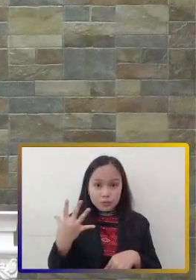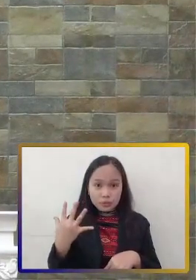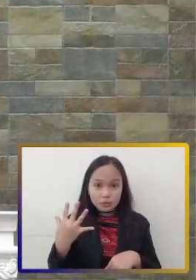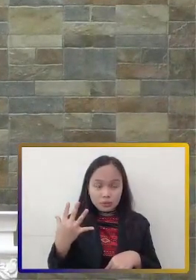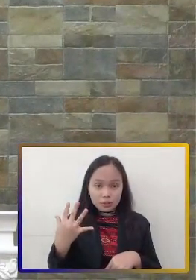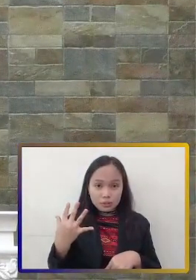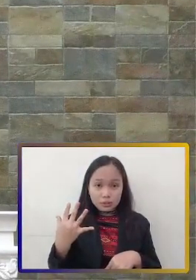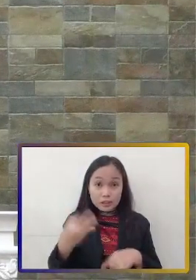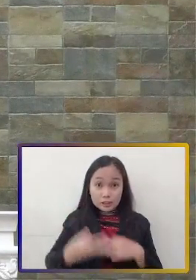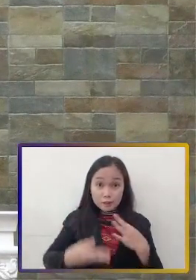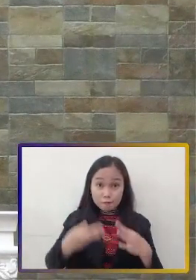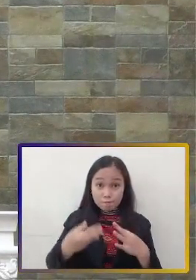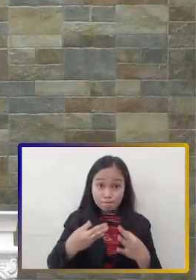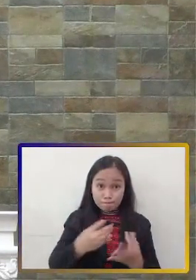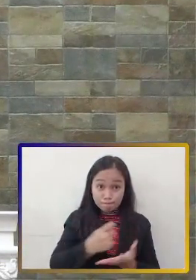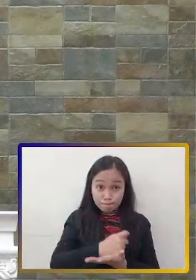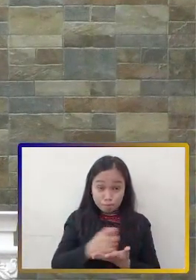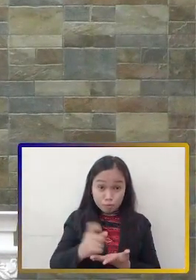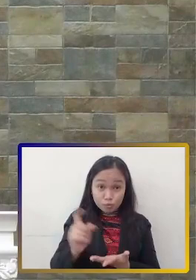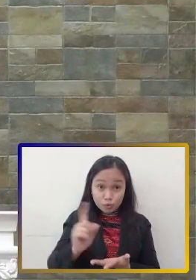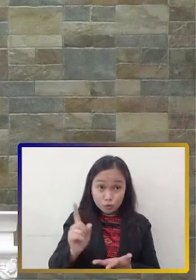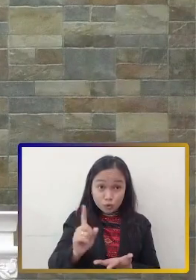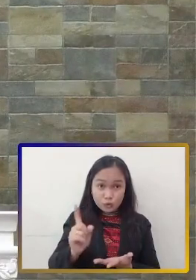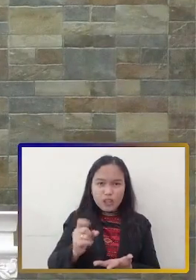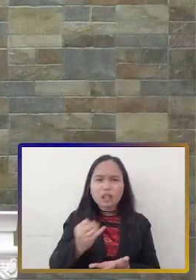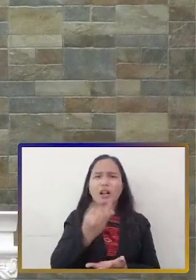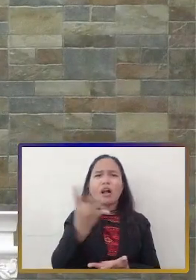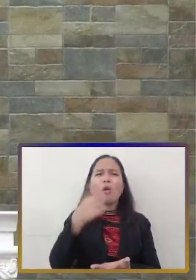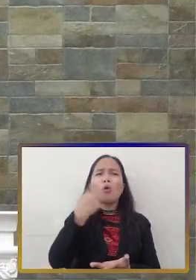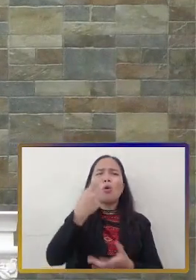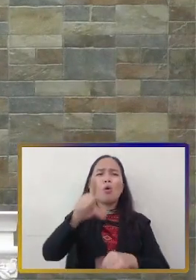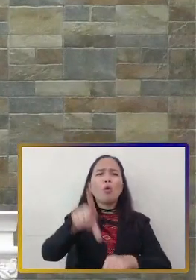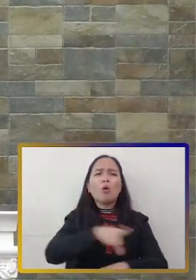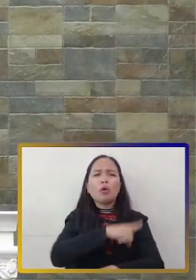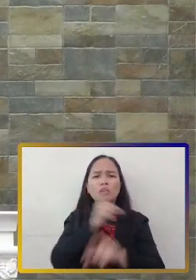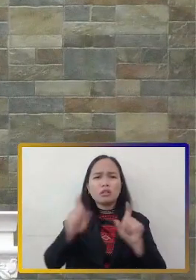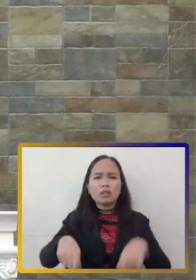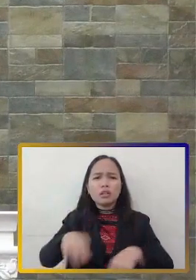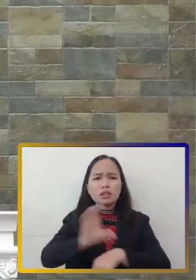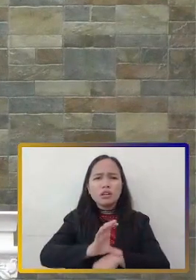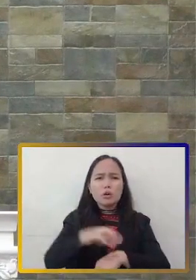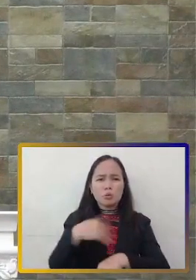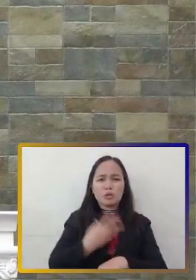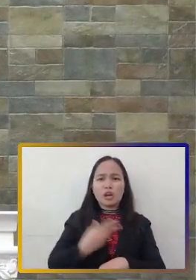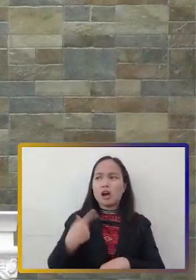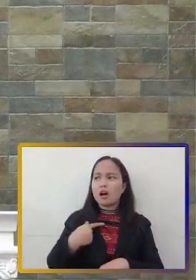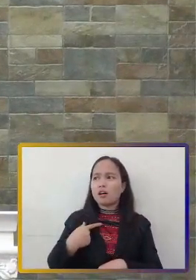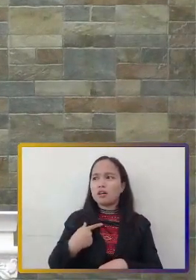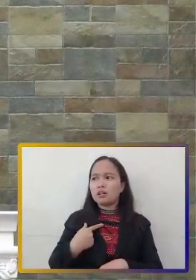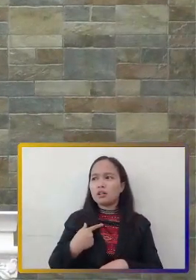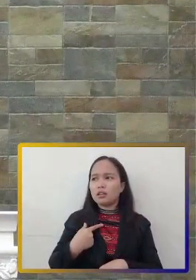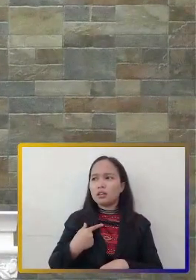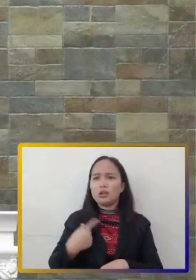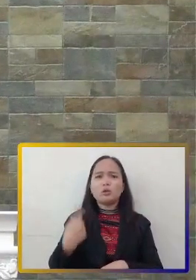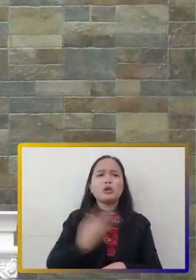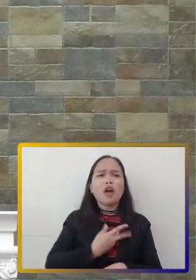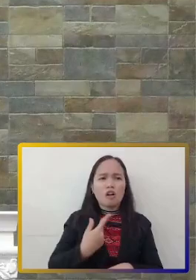If the truth be told, kapatid, ilan sa matatagal nang nandito, mga kapatid, na may hawak-hawak pa tayong opinion ng